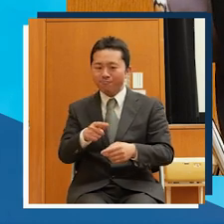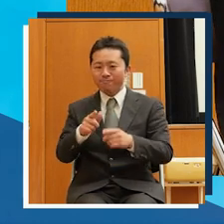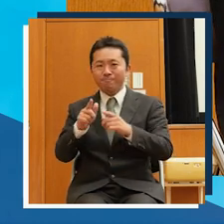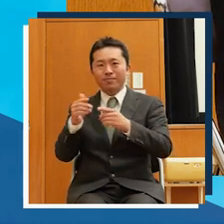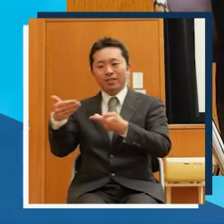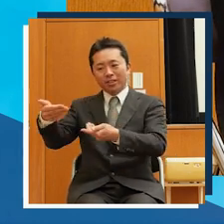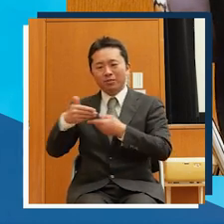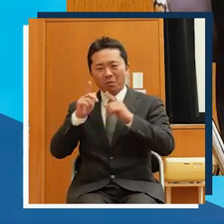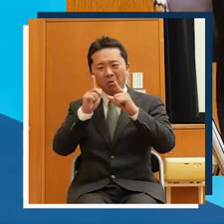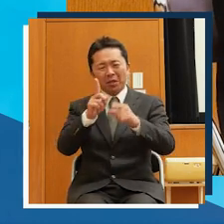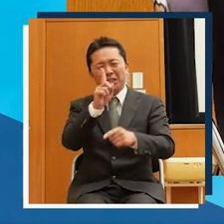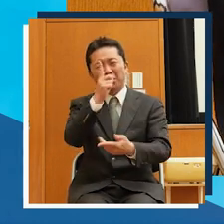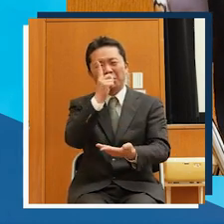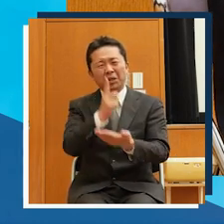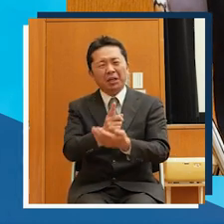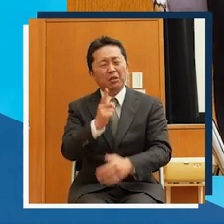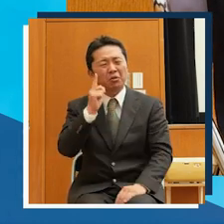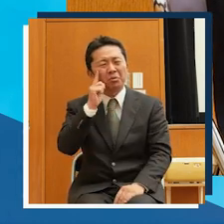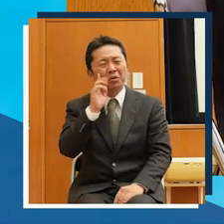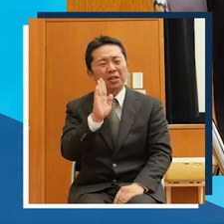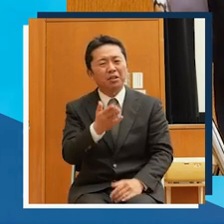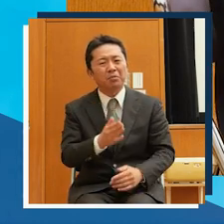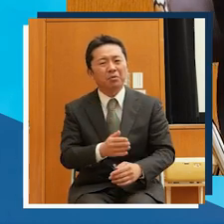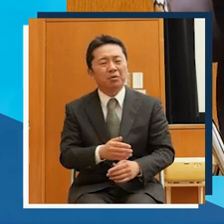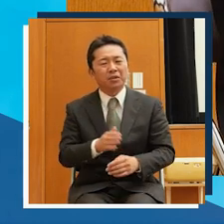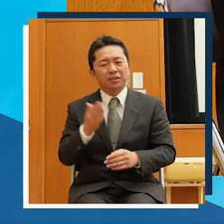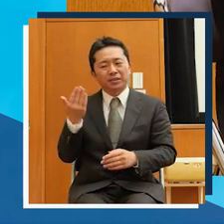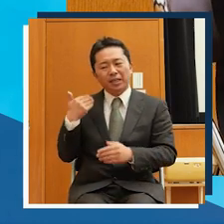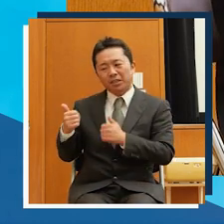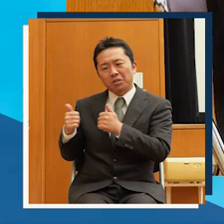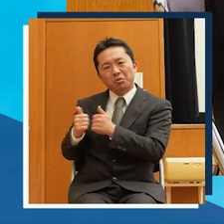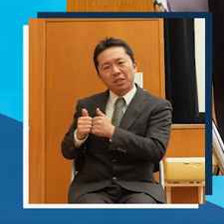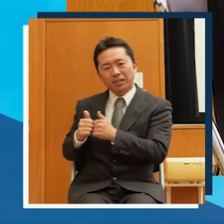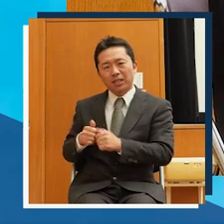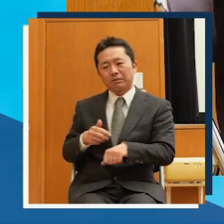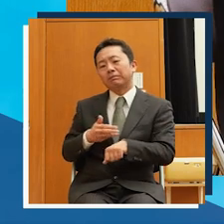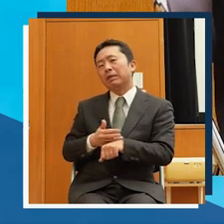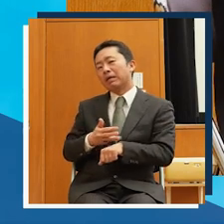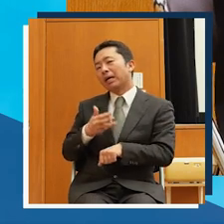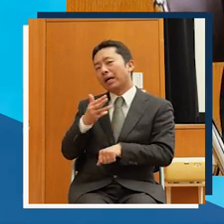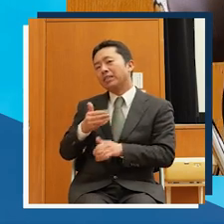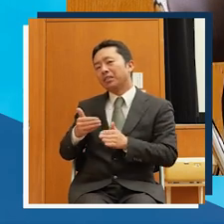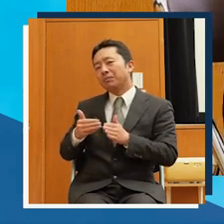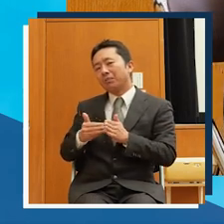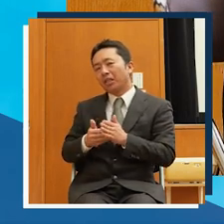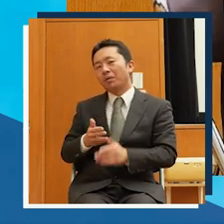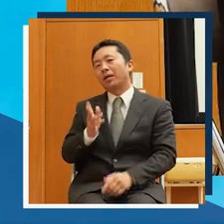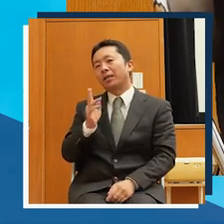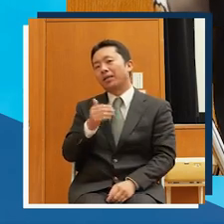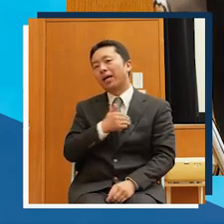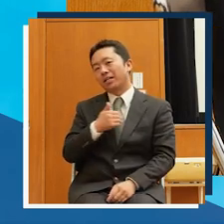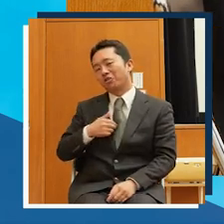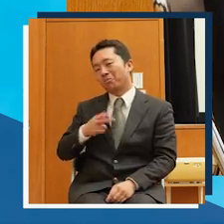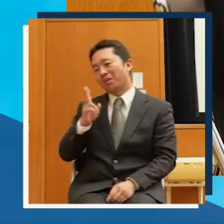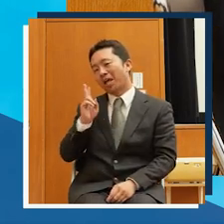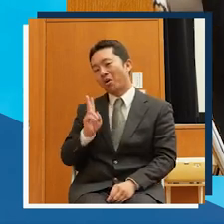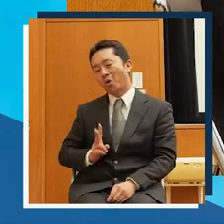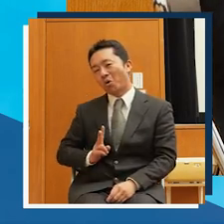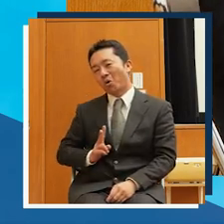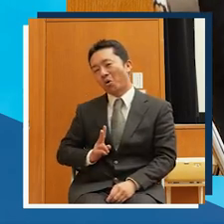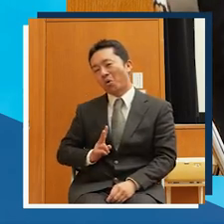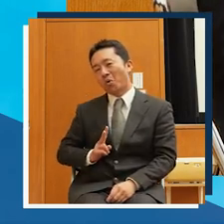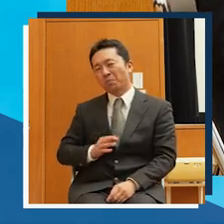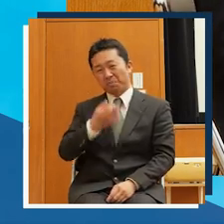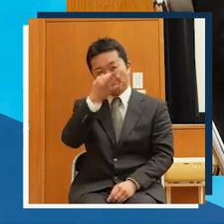が聞けませんので今本田先生にご相談をしたらですね8時まではきっと学生の方も許してくれるんじゃないかということなので恐縮ながら